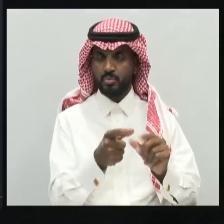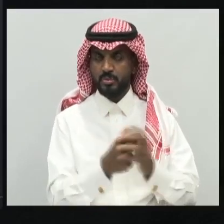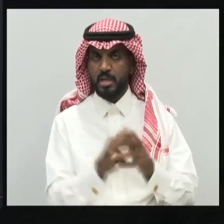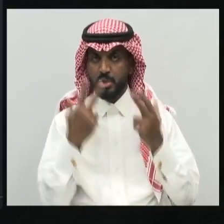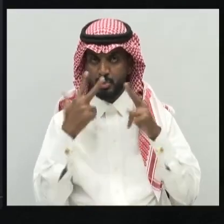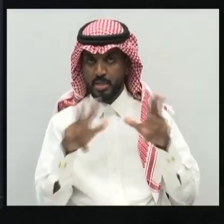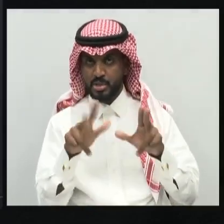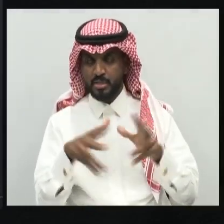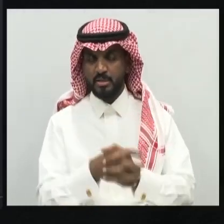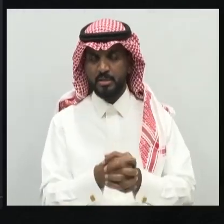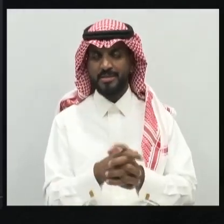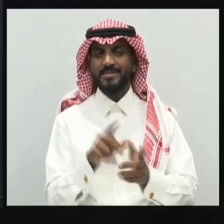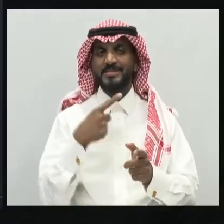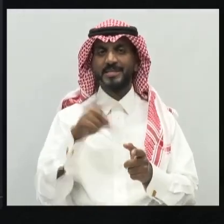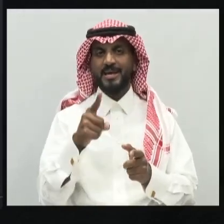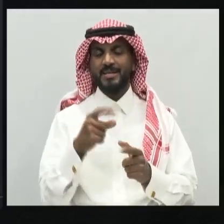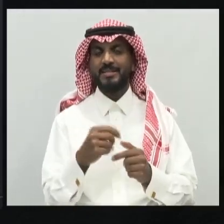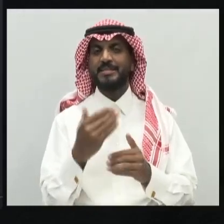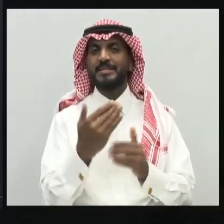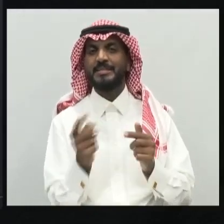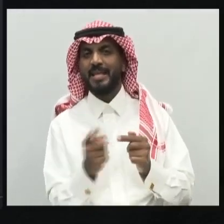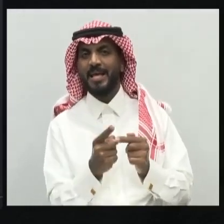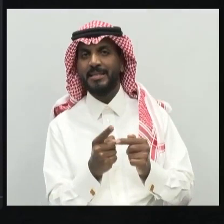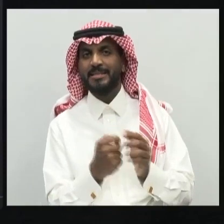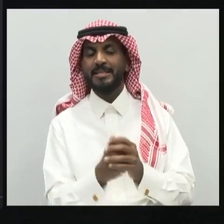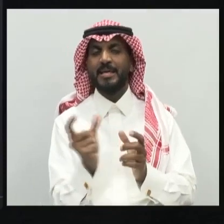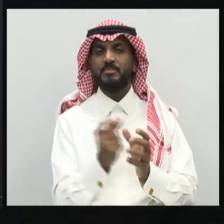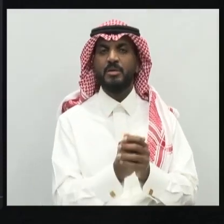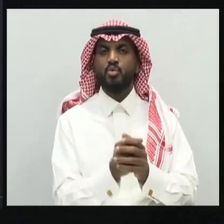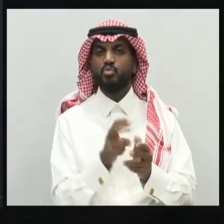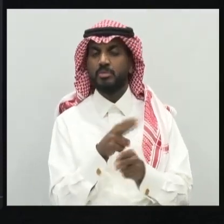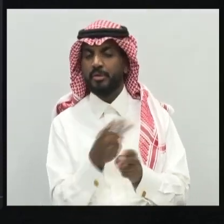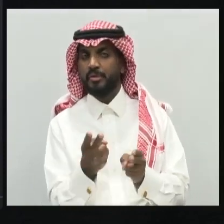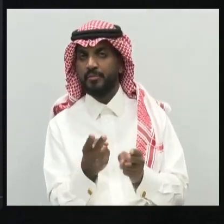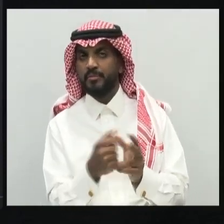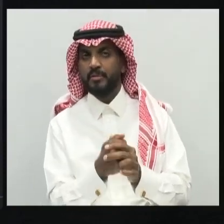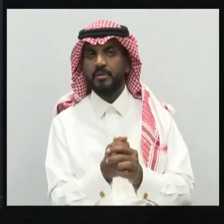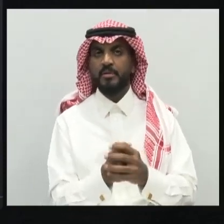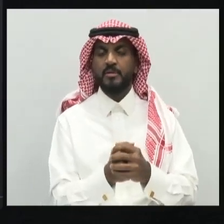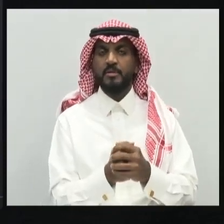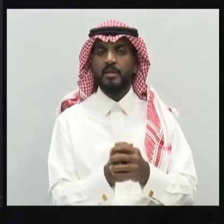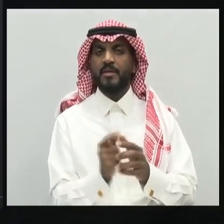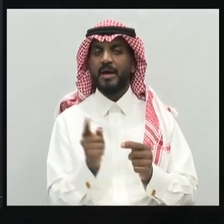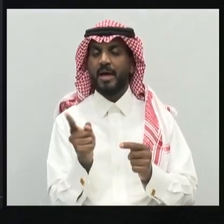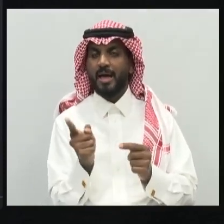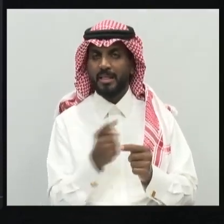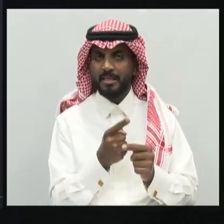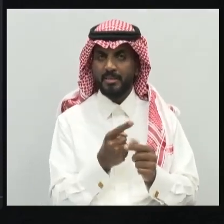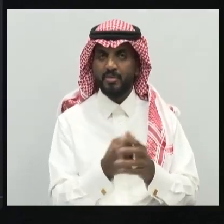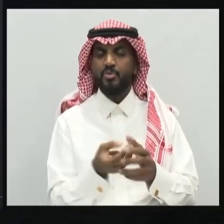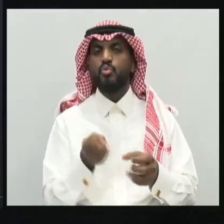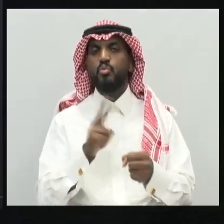على الشاشه ضعوا علامه الصح تحت الكلمه واذا كانت تختلف نضعها علامه نضع خطا